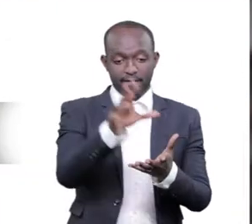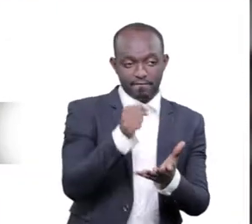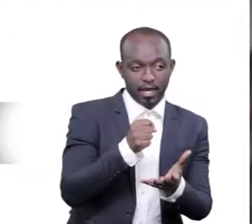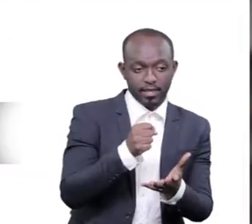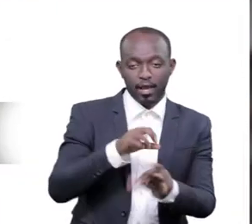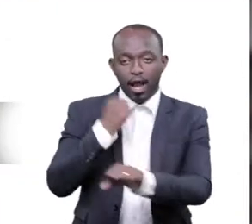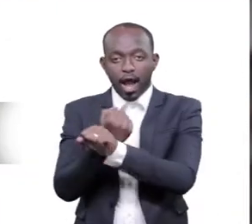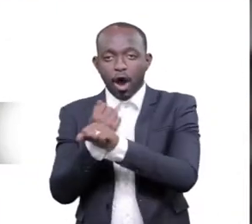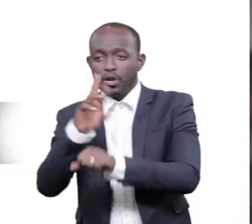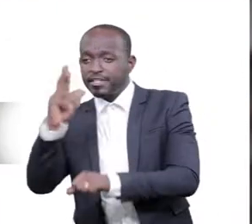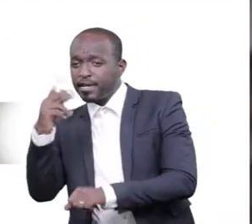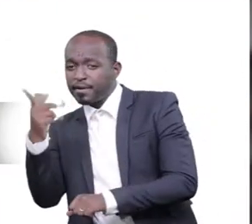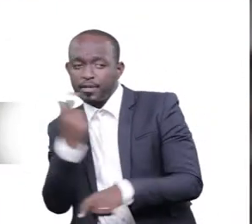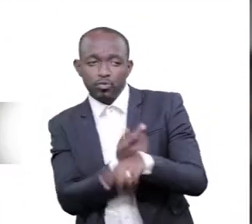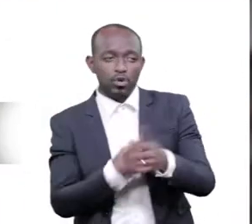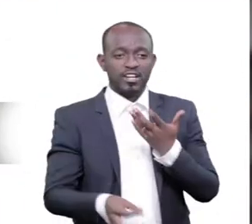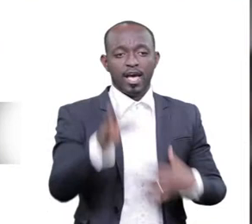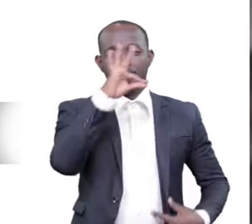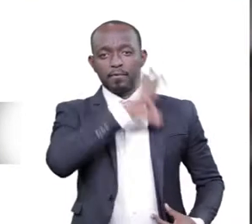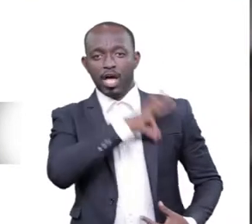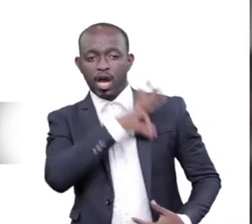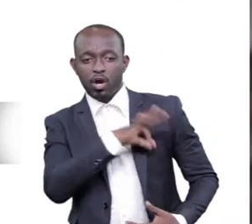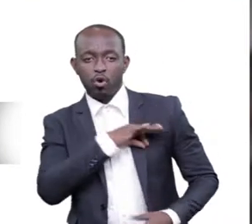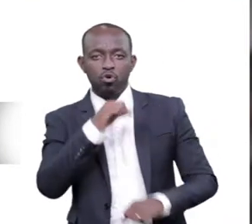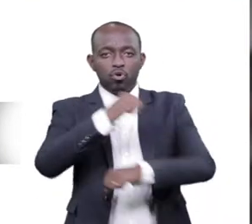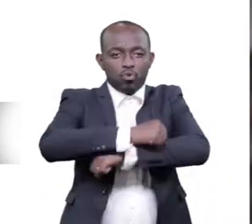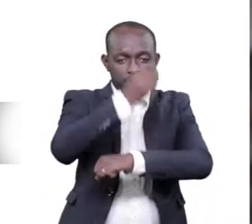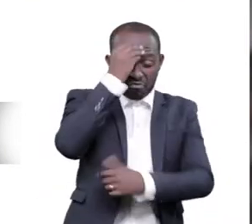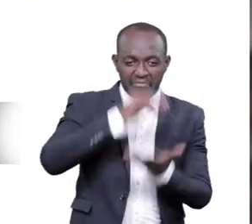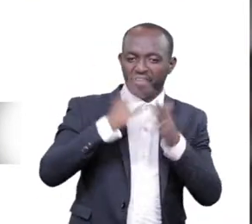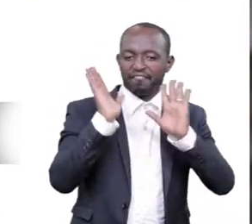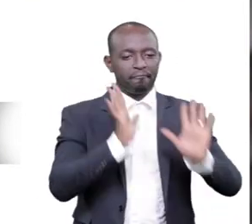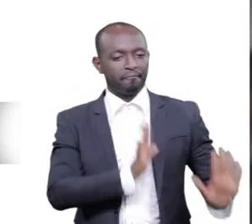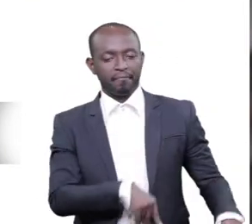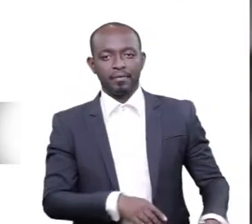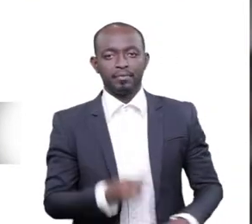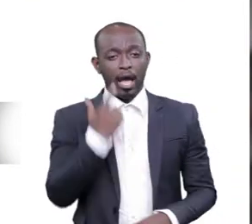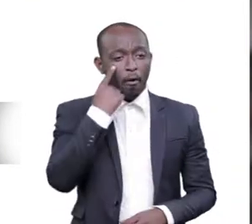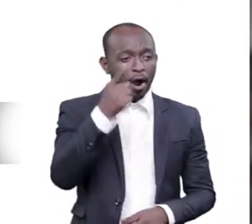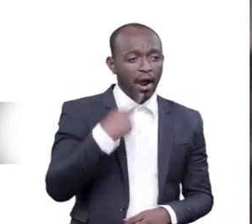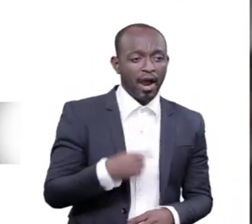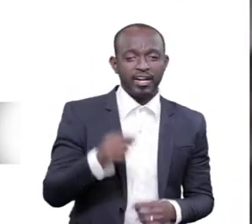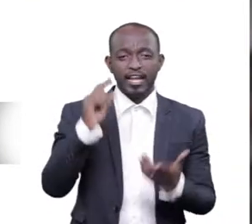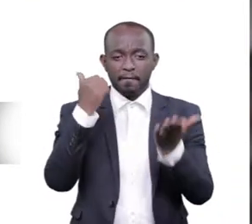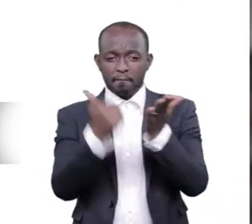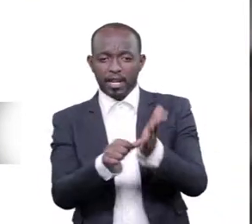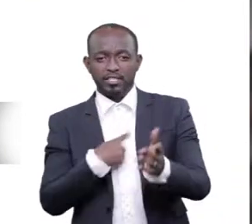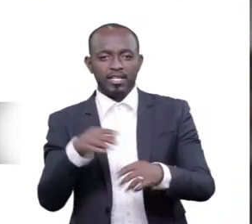nkayakoresha ibindi bintu bishobora kubyara inyungu kwiga nkabihagarika nabonaga ari ibintu wenda bizahita